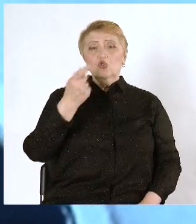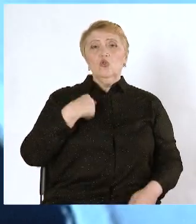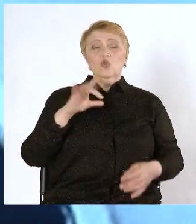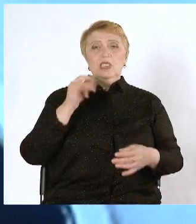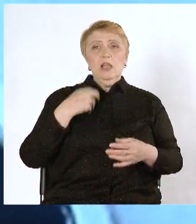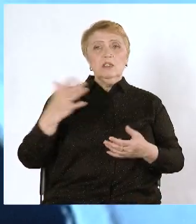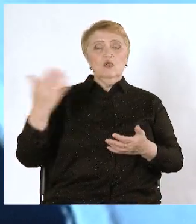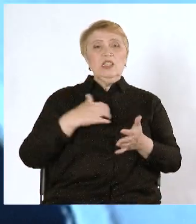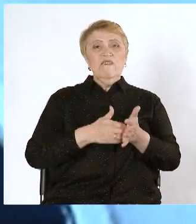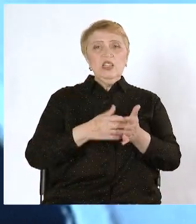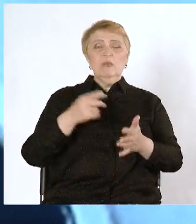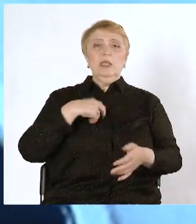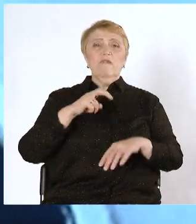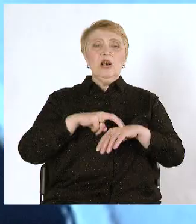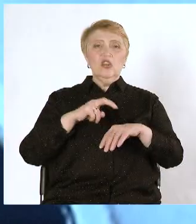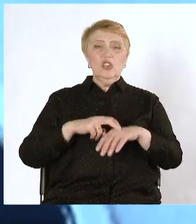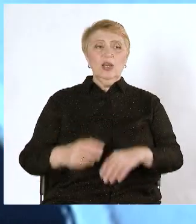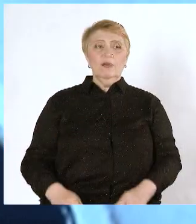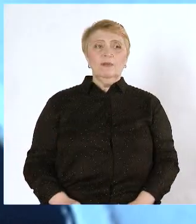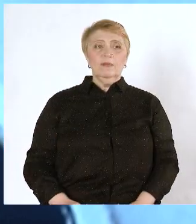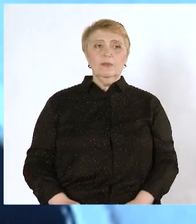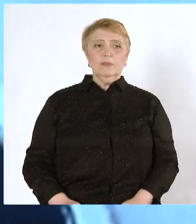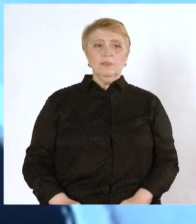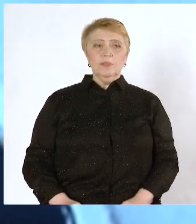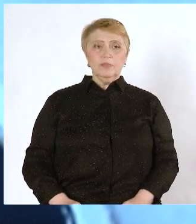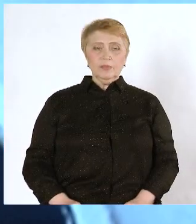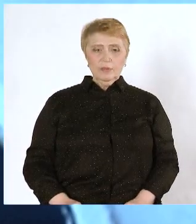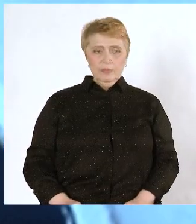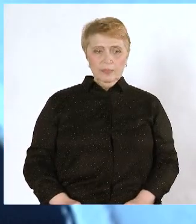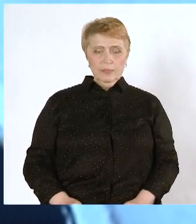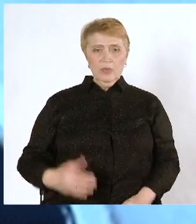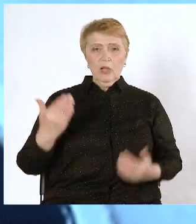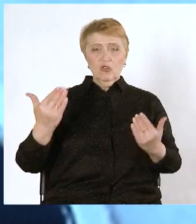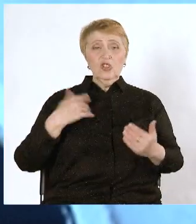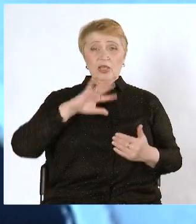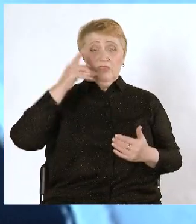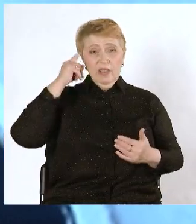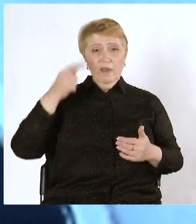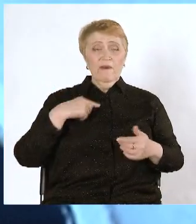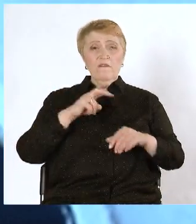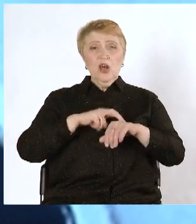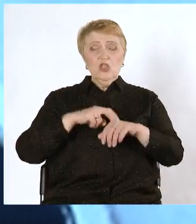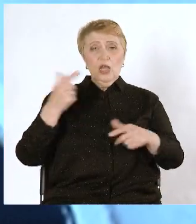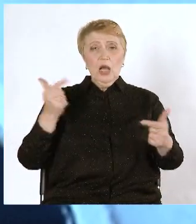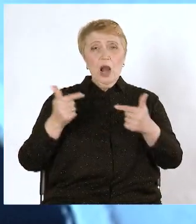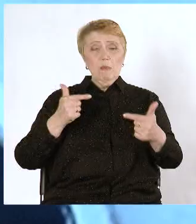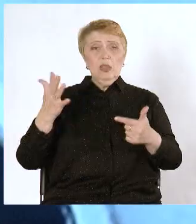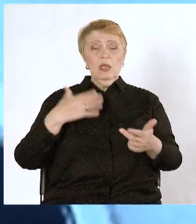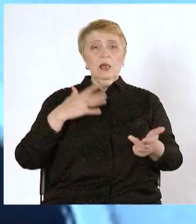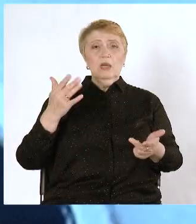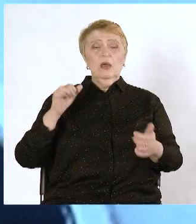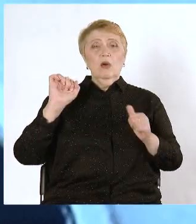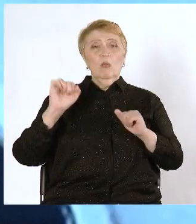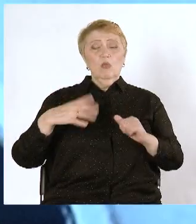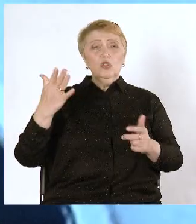сегодня но они такие очень грамотные врачи и вполне возможно может быть кратковременные